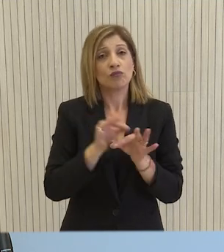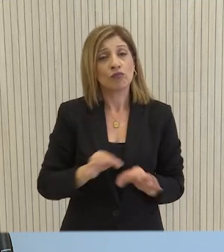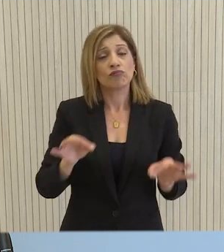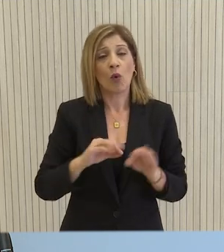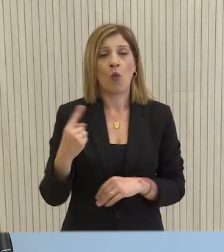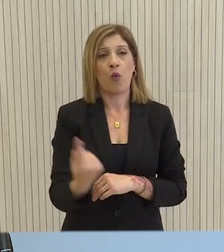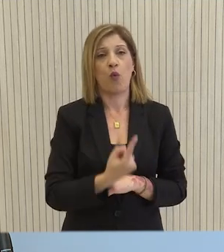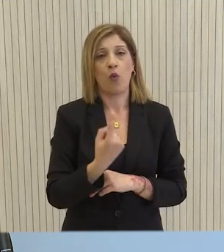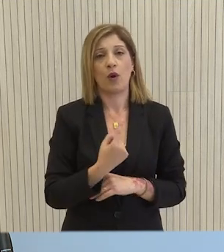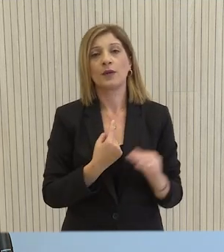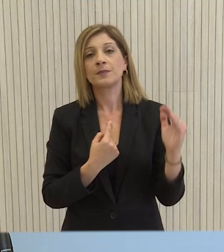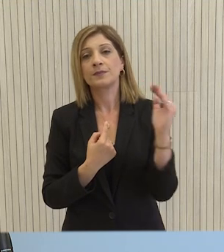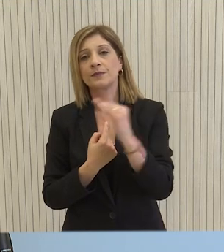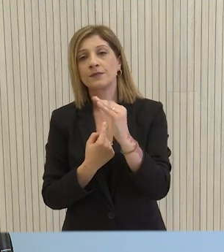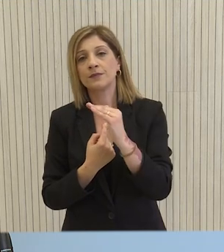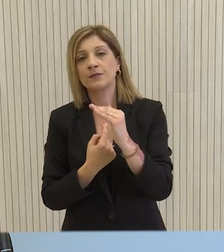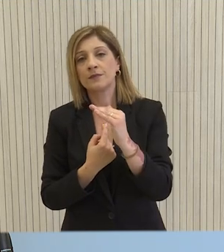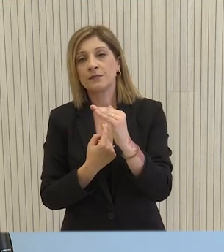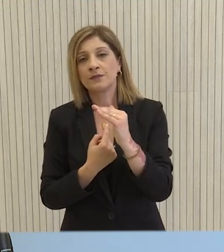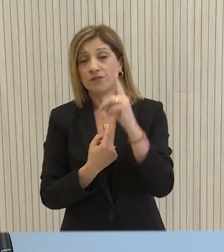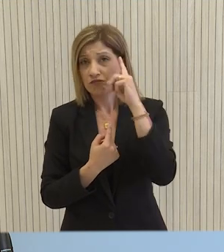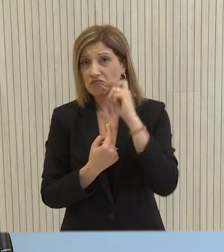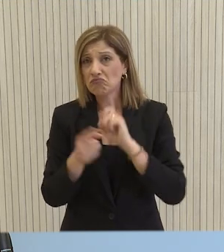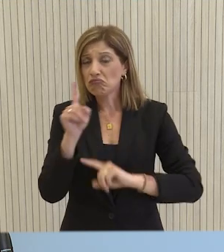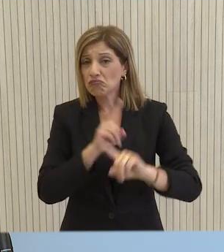ληφθούν. Έχετε υπόψη σας ποιοι είναι αυτοί που